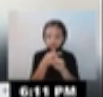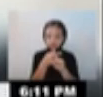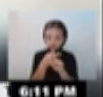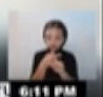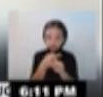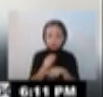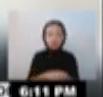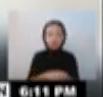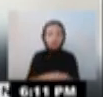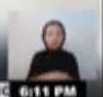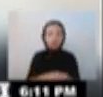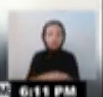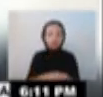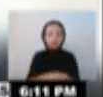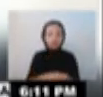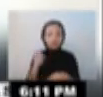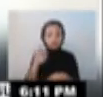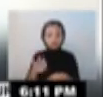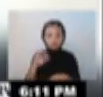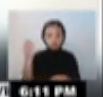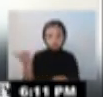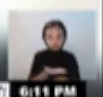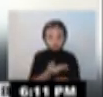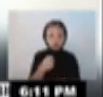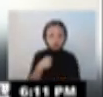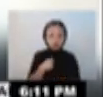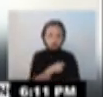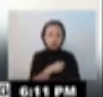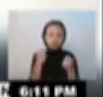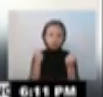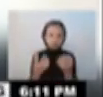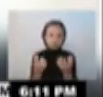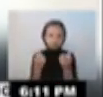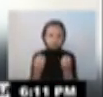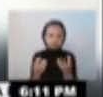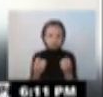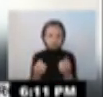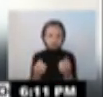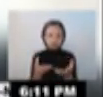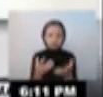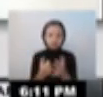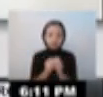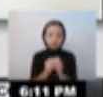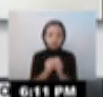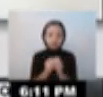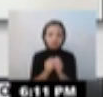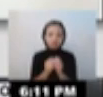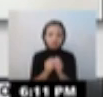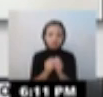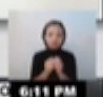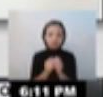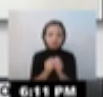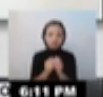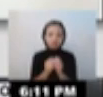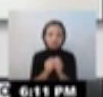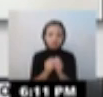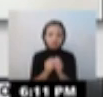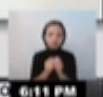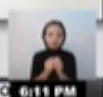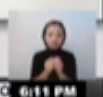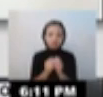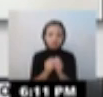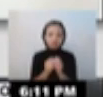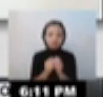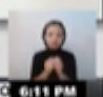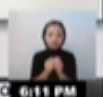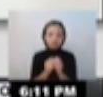kung imbitahan sila sa Senado, marami pa sila doon na maiwang kasamaan na magkatrabaho. Paano? So, yun pala